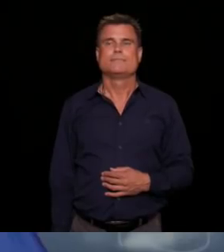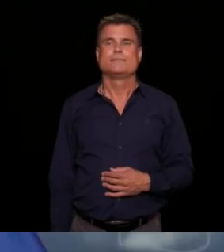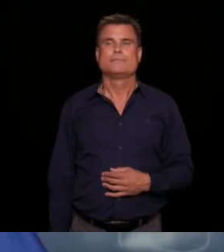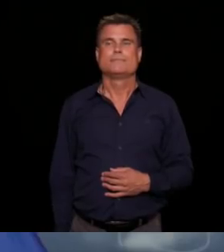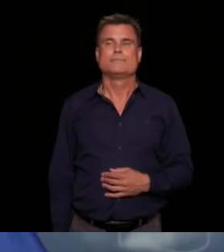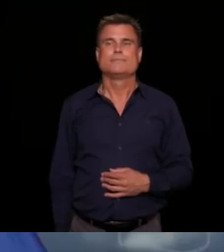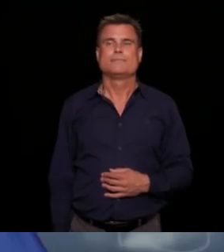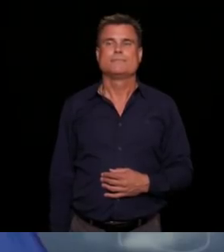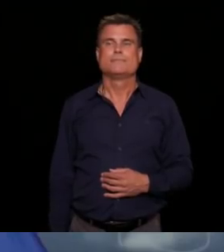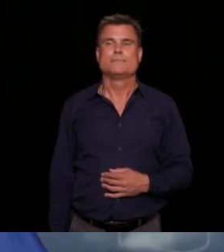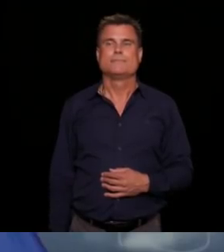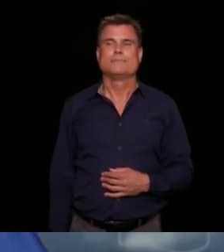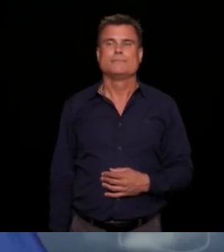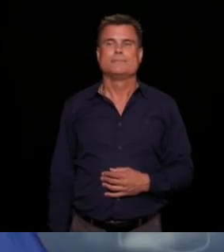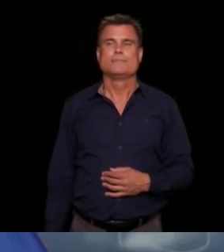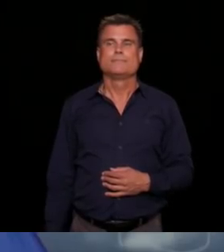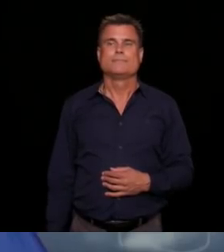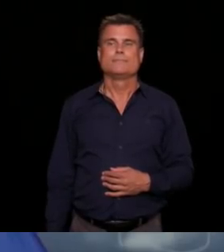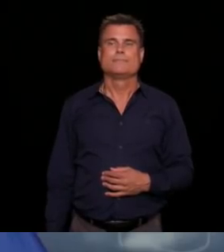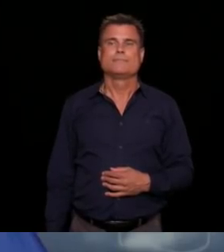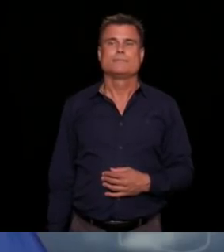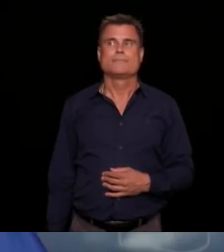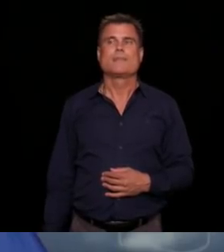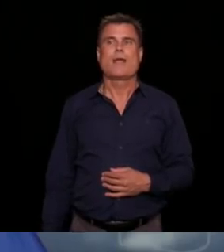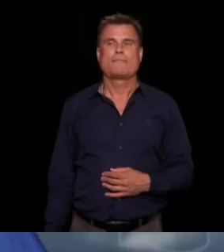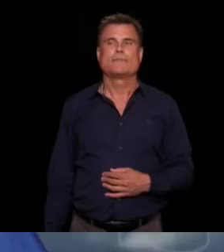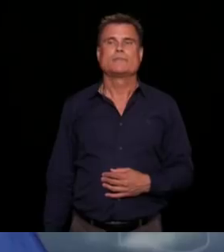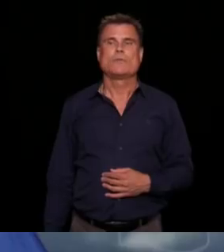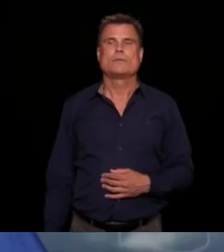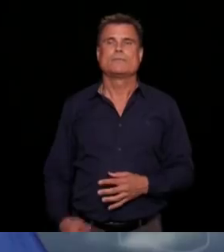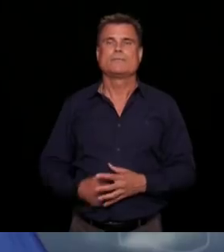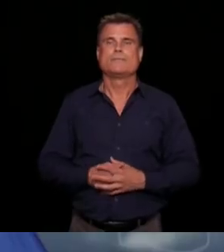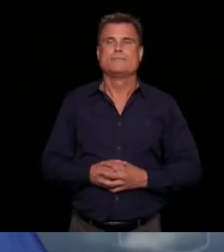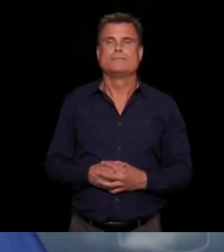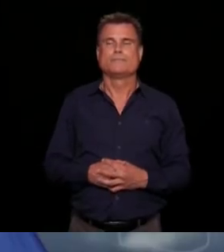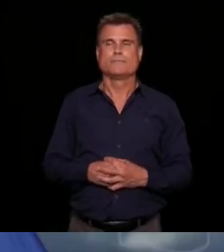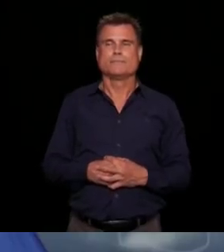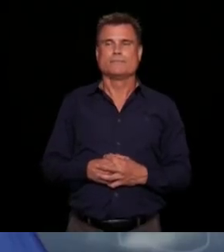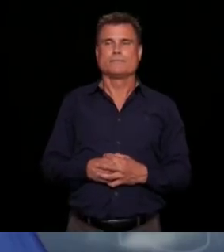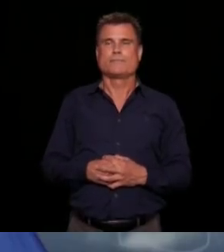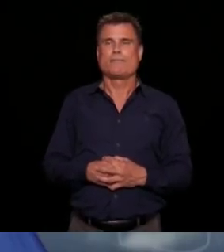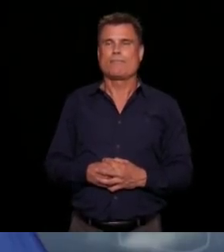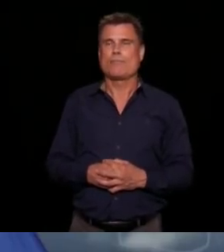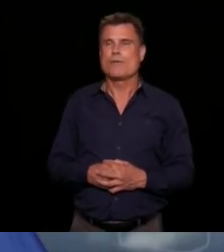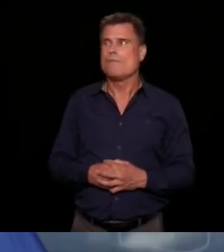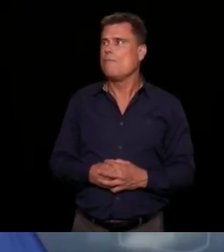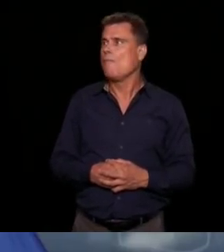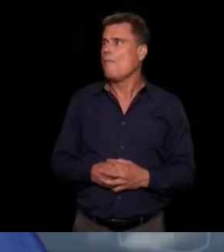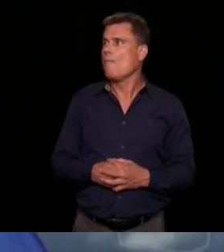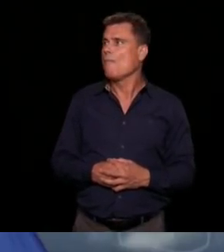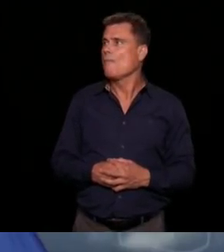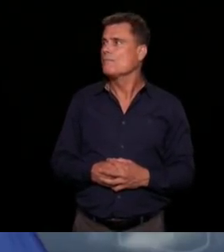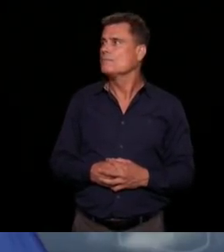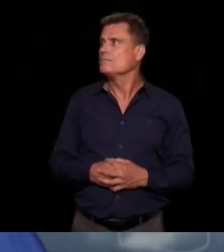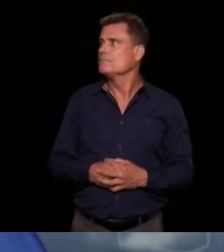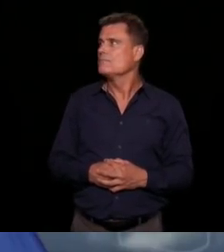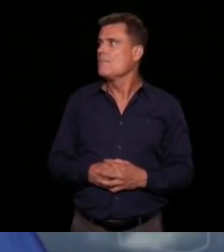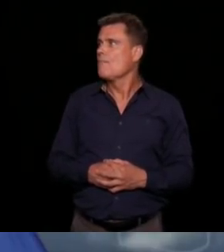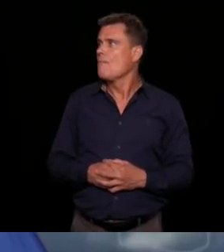proches durant cette pandémie. Chaque régie de santé de la Colombie-Britannique compte des patients atteints de